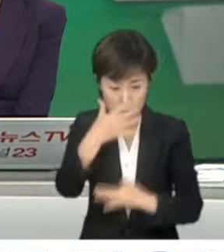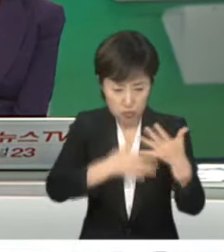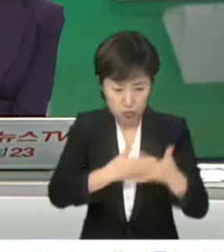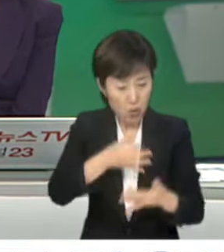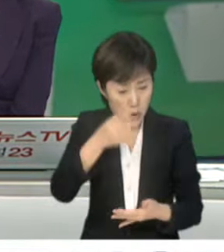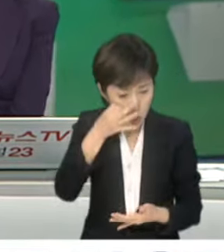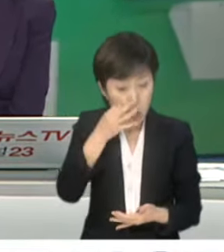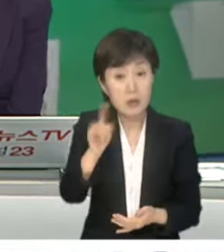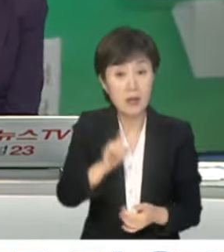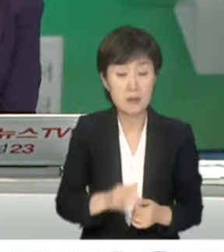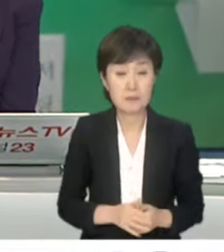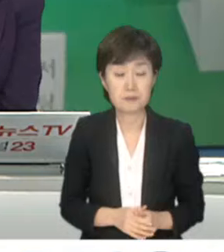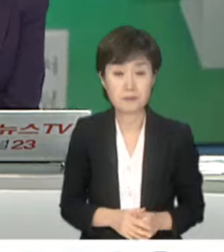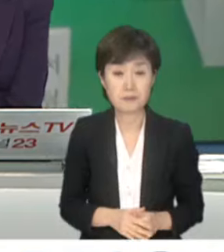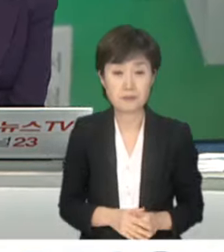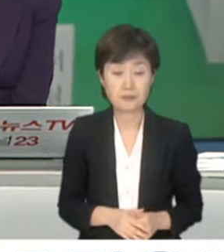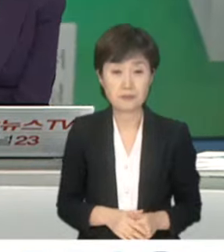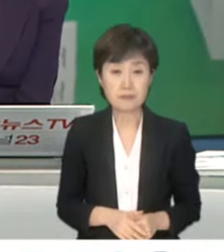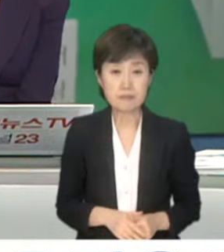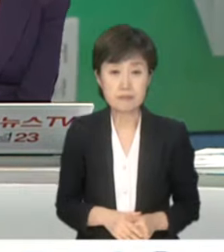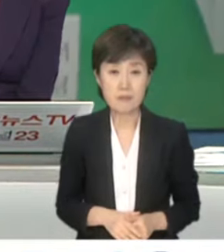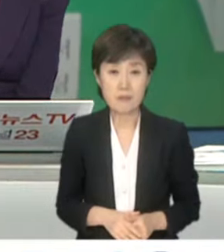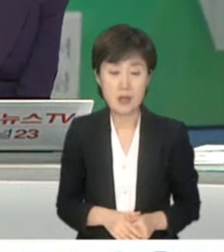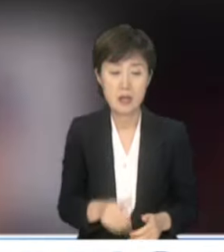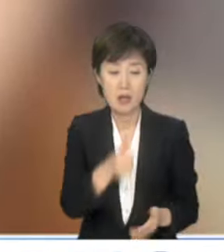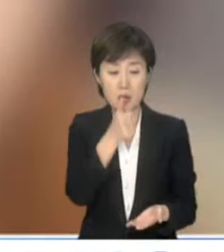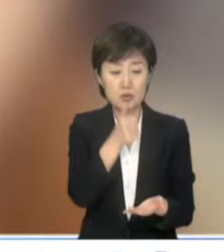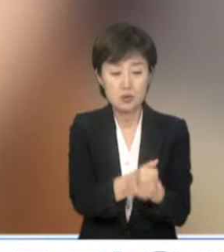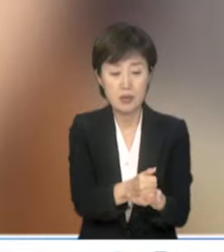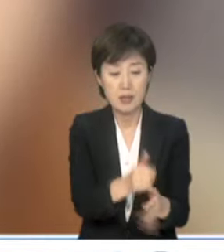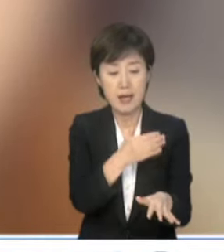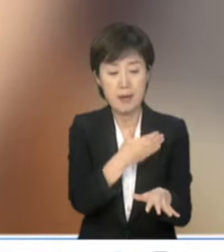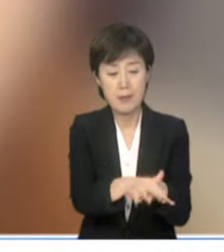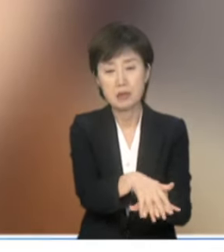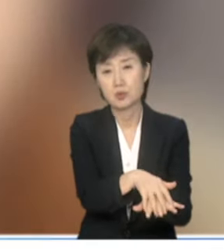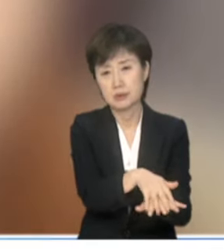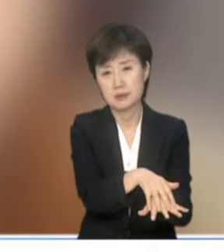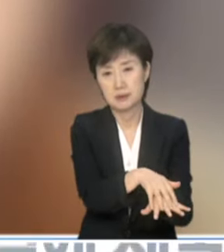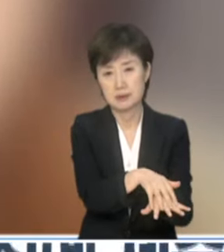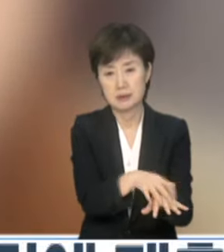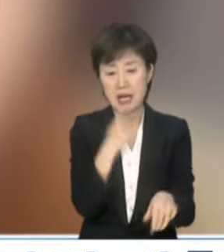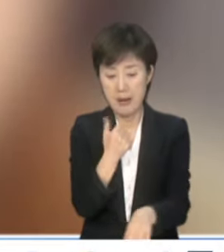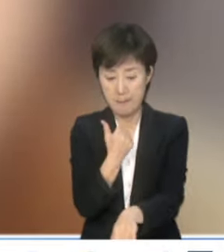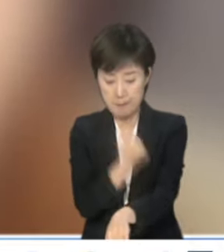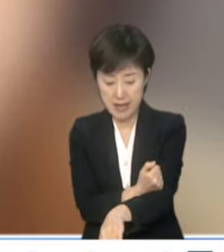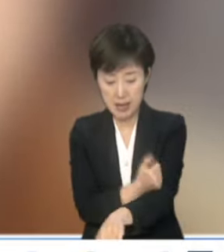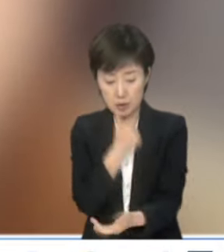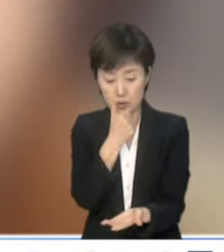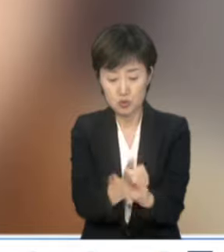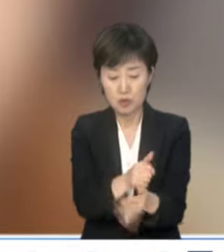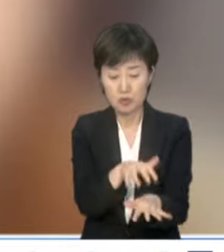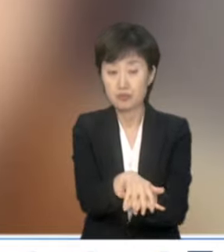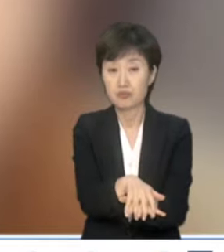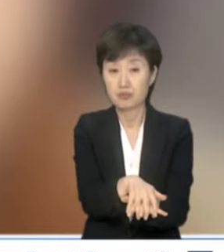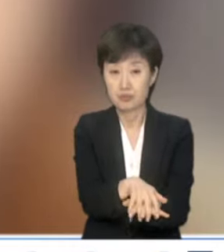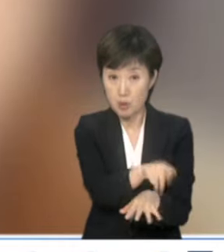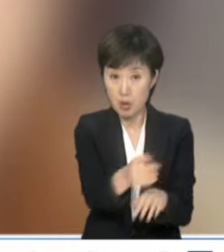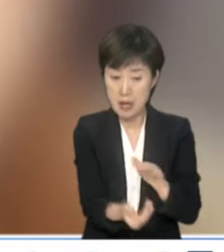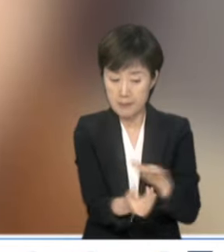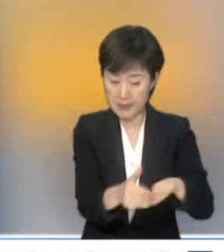있는 법적 효력도 좀 짚어주실까요? 이거는 우리가 범죄단체 조직이라든가 마약 범죄를 할 때 일련의 조직적이고 계획적인